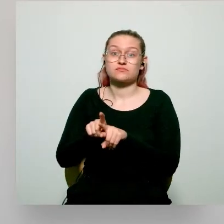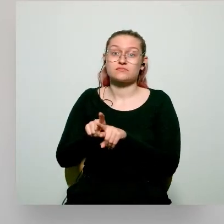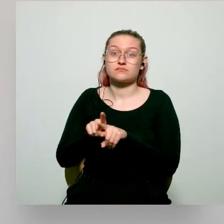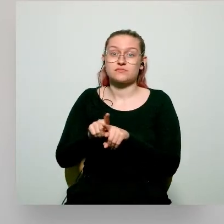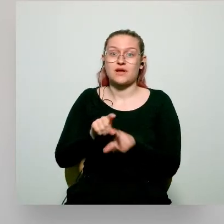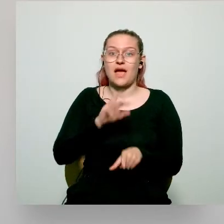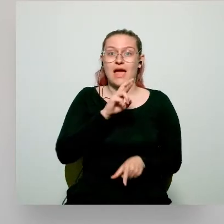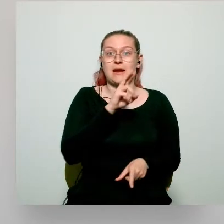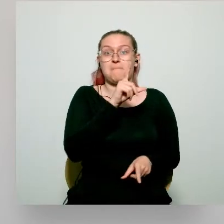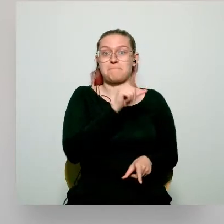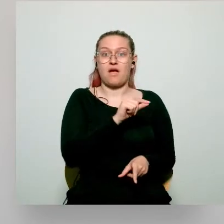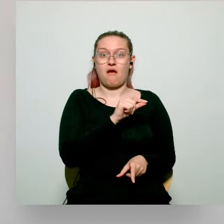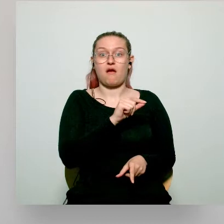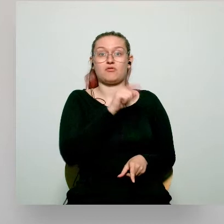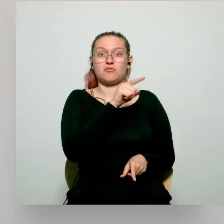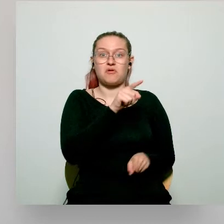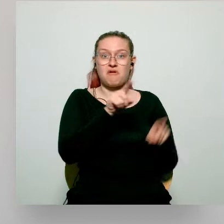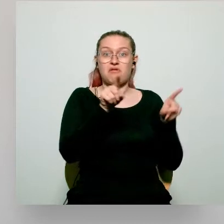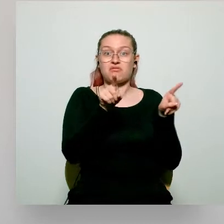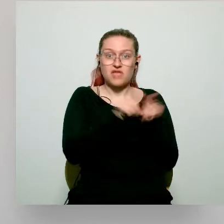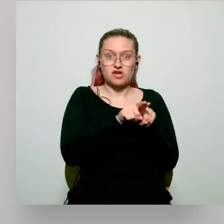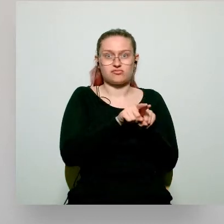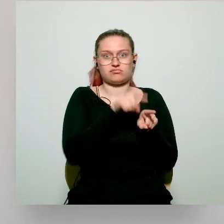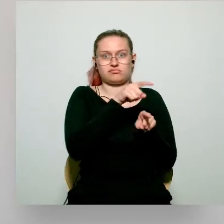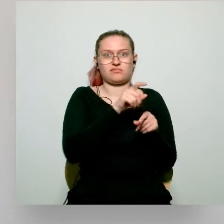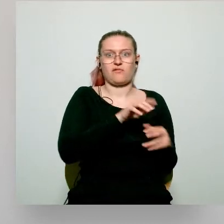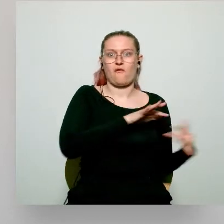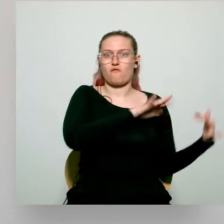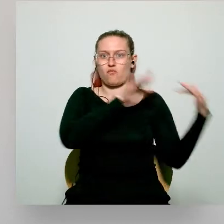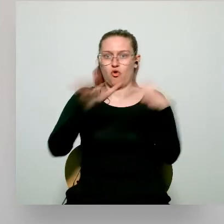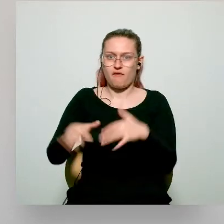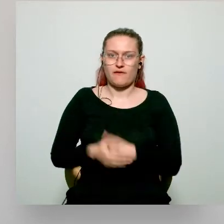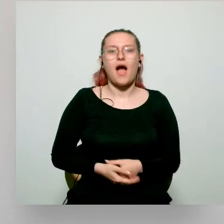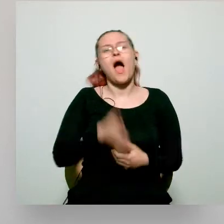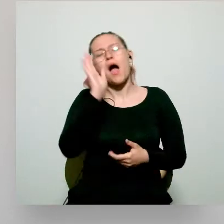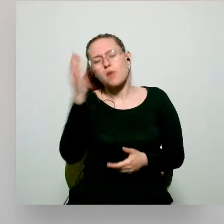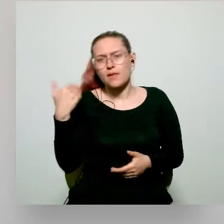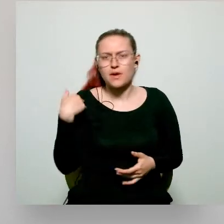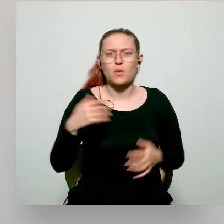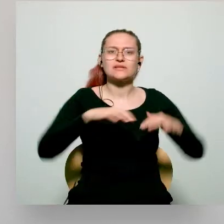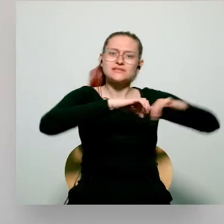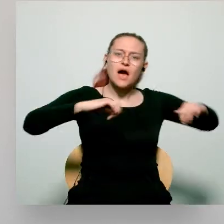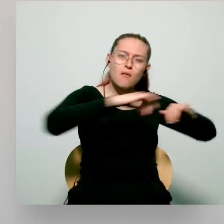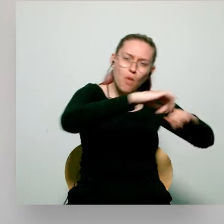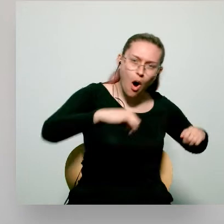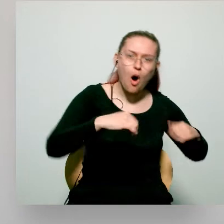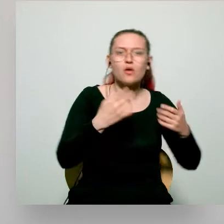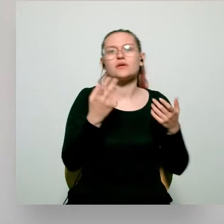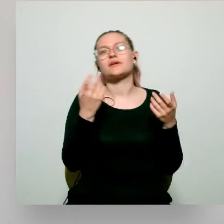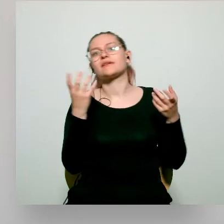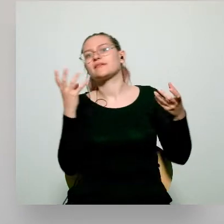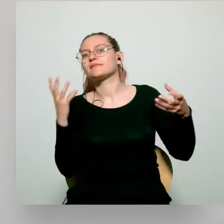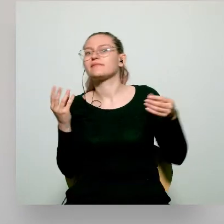Rzeczpospolita, też jest kontekstem nieusuwalnym. No potem oczywiście zabory i odniesienie tutaj do Austrii jako